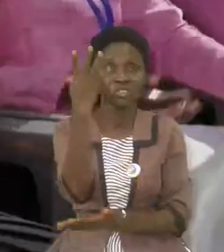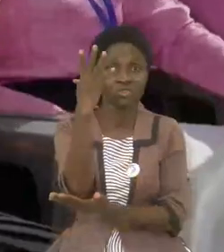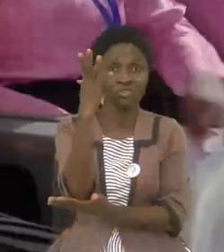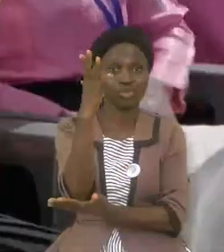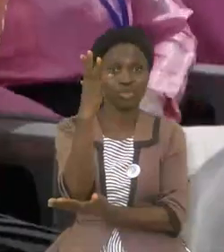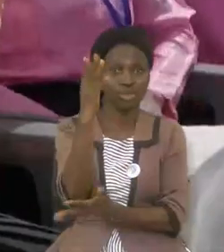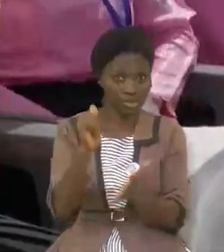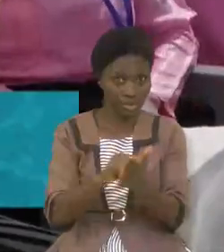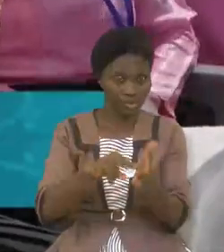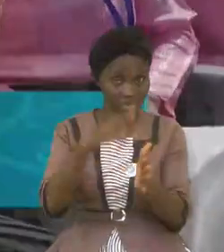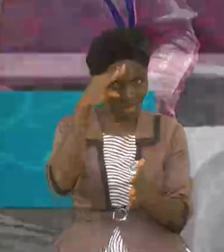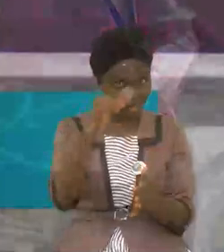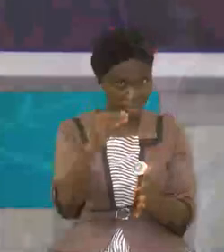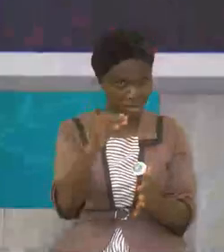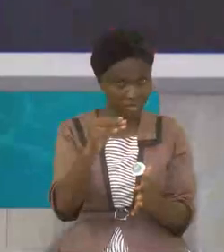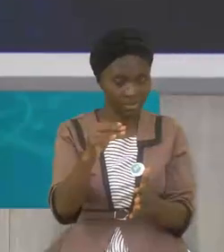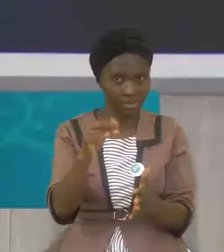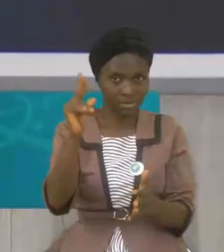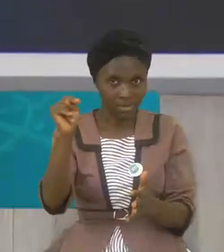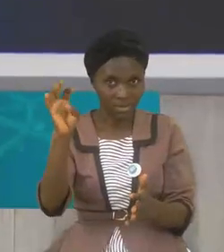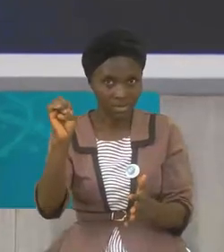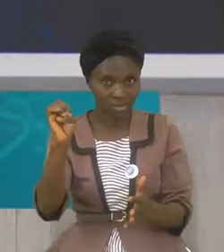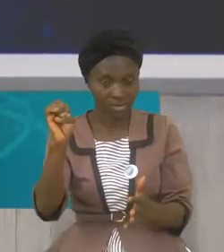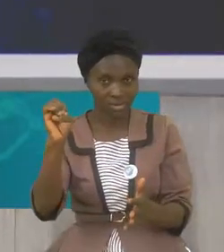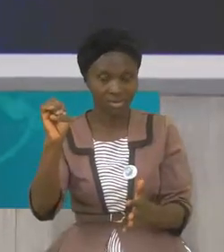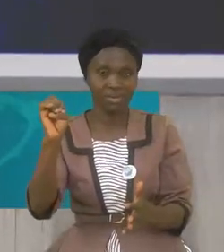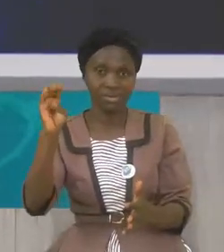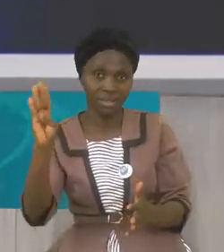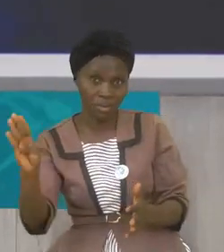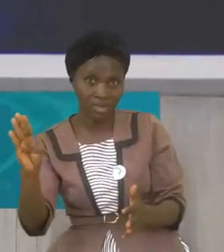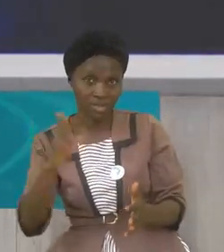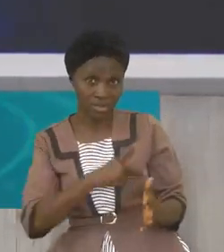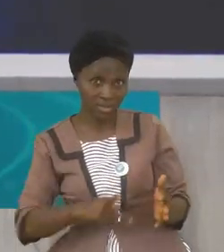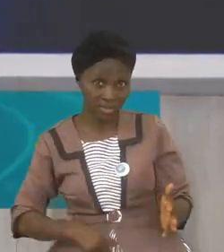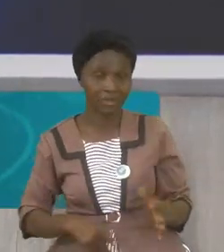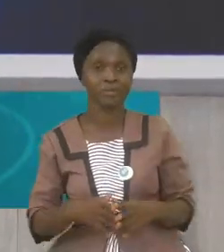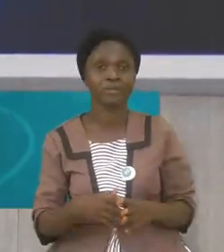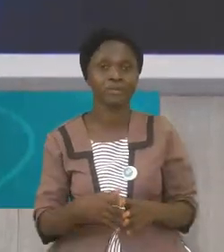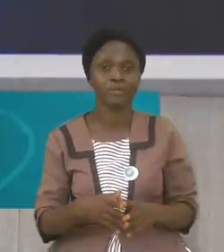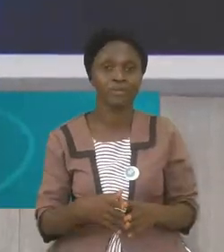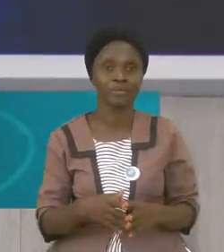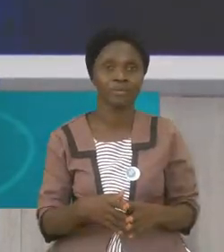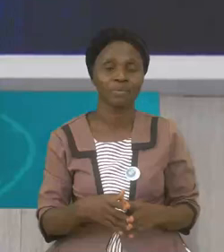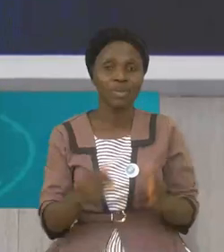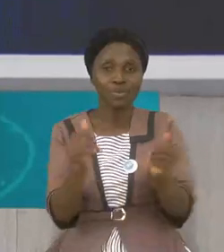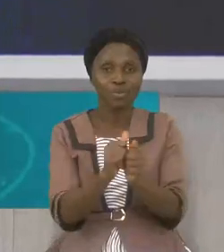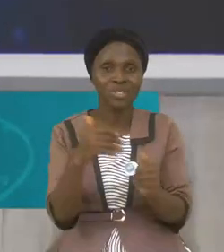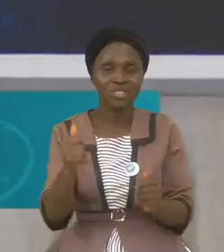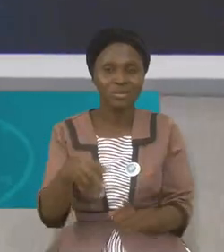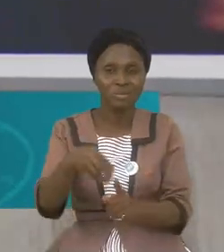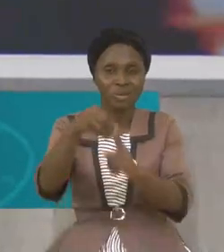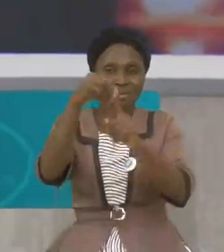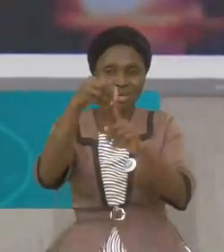point. Deuxième point maintenant. L'arbre, c'est l'homme, Nebuchadnezzar. L'arbre d'une